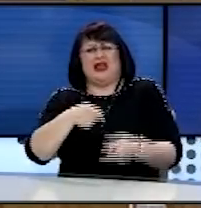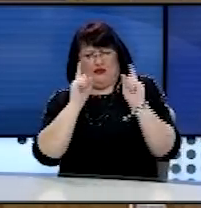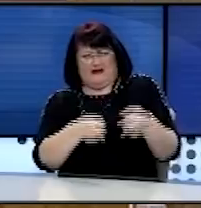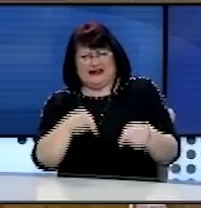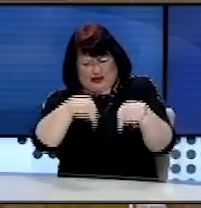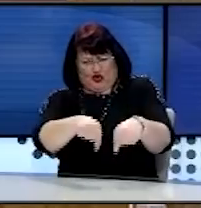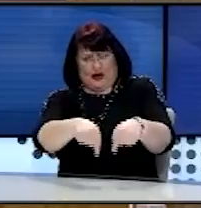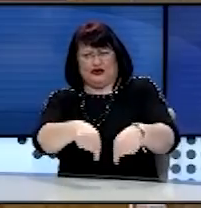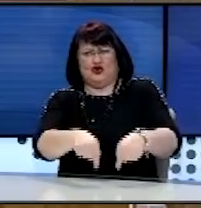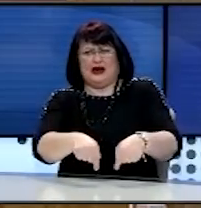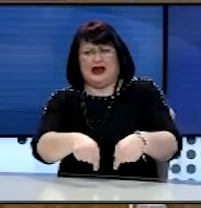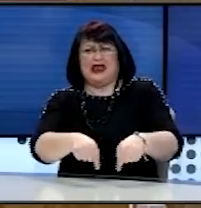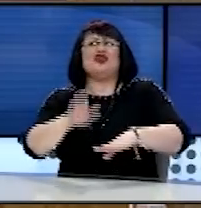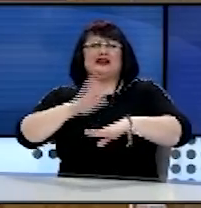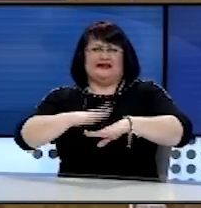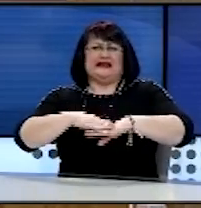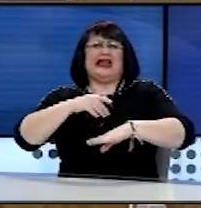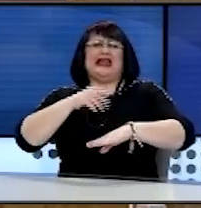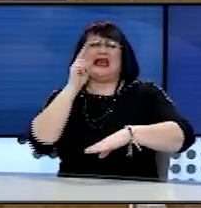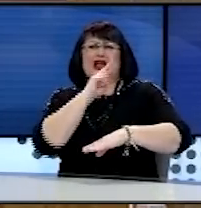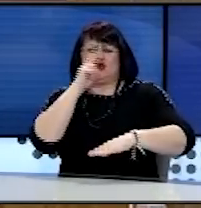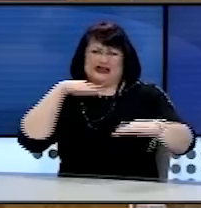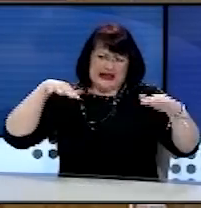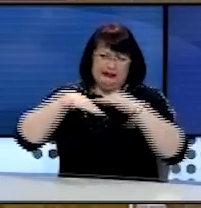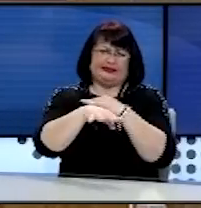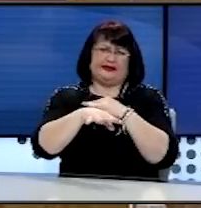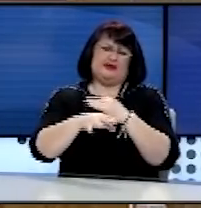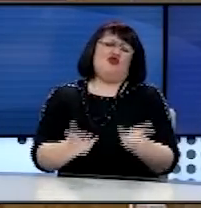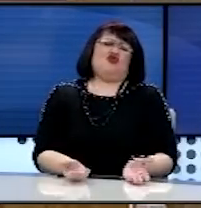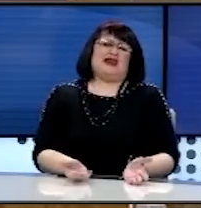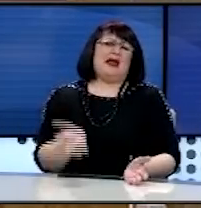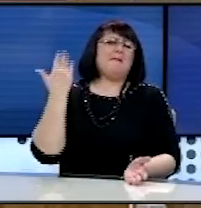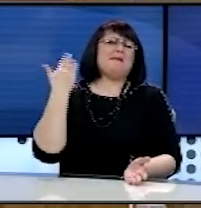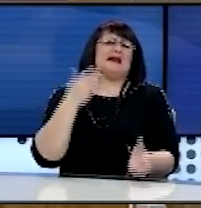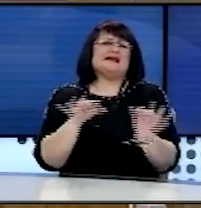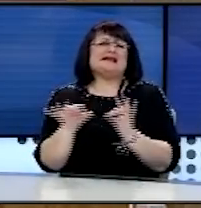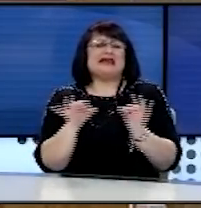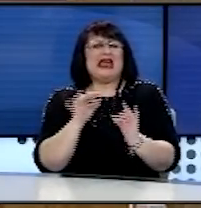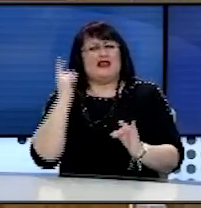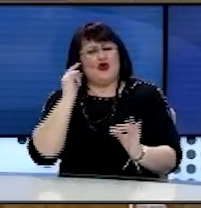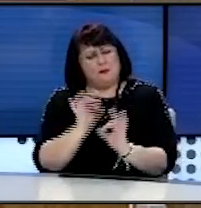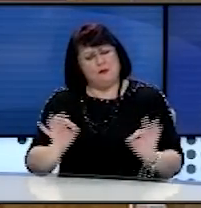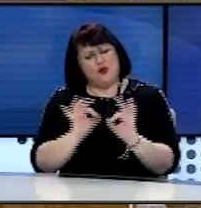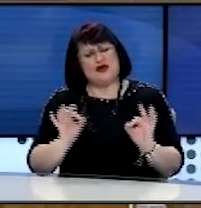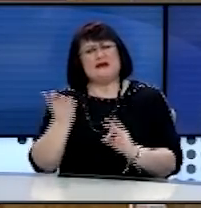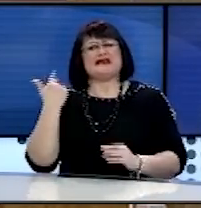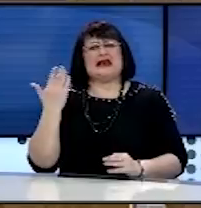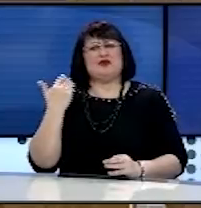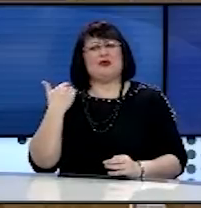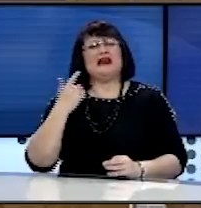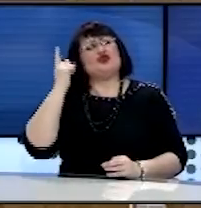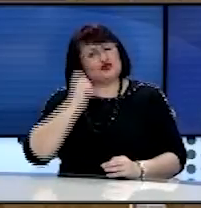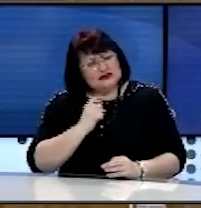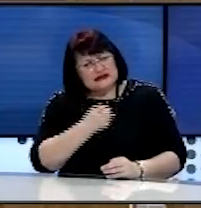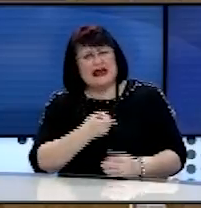και εξαγγέλθηκαν εξαιτίας τώρα της ρώσικης εισβολής στην Ουκρανία. Ήταν σχέδια γνωστά,